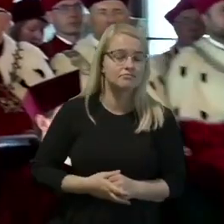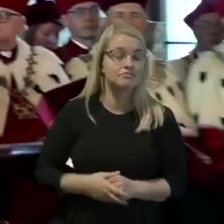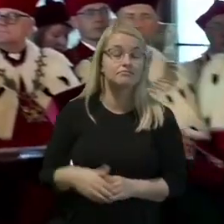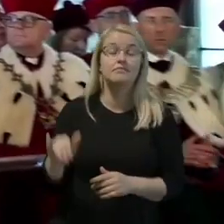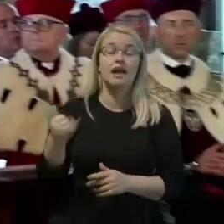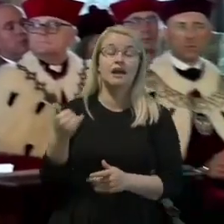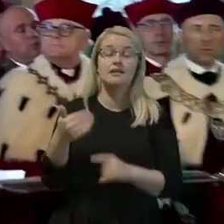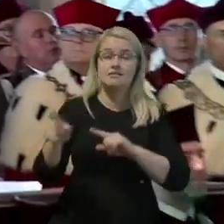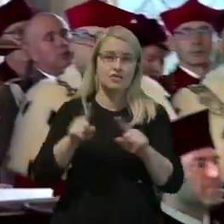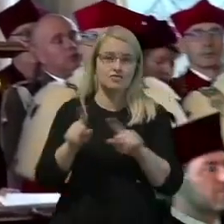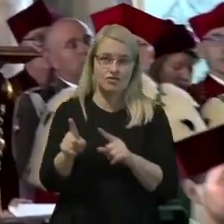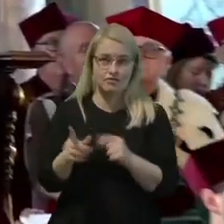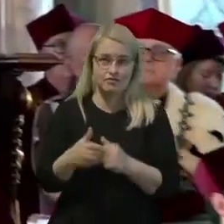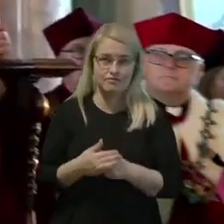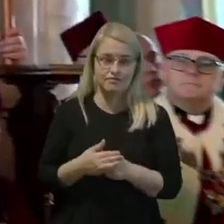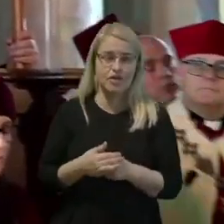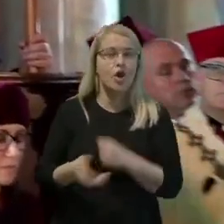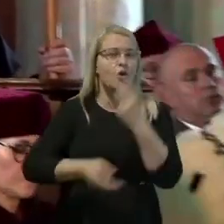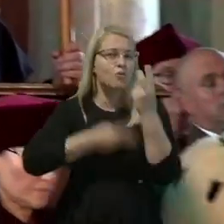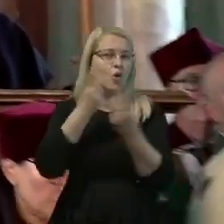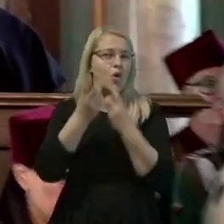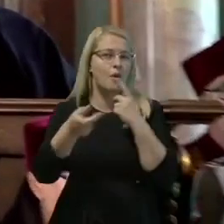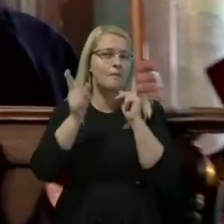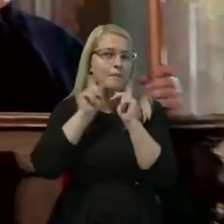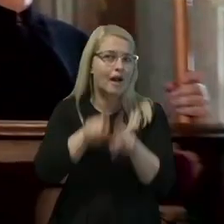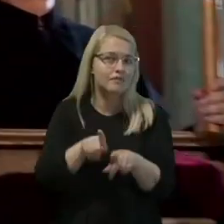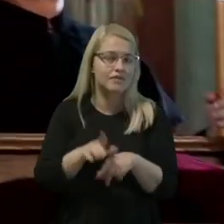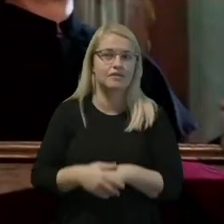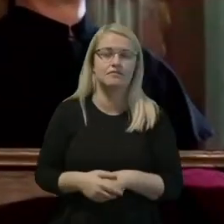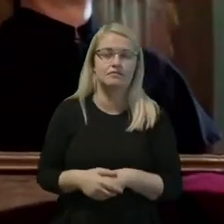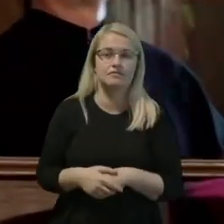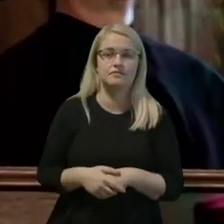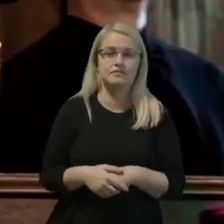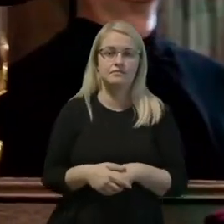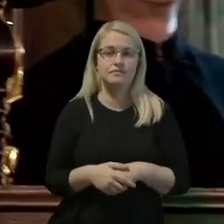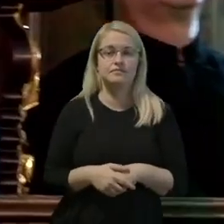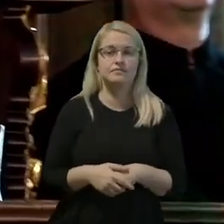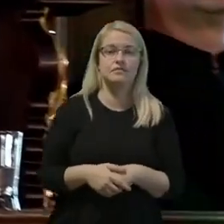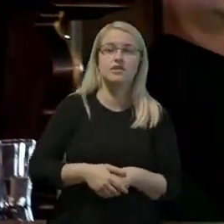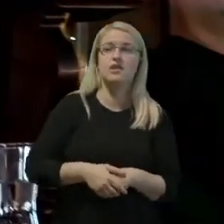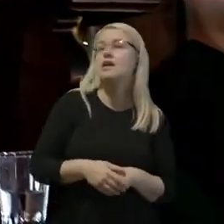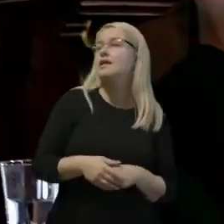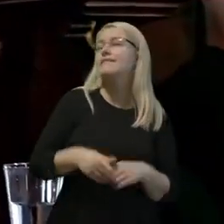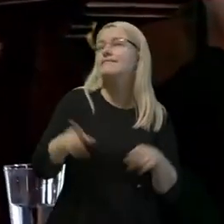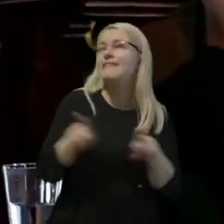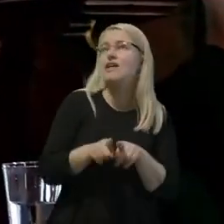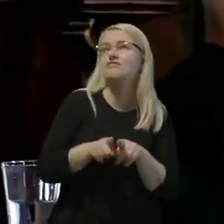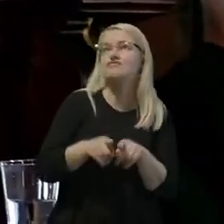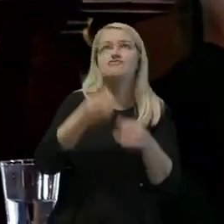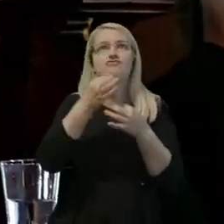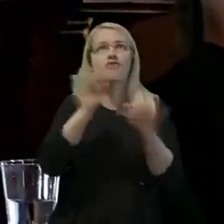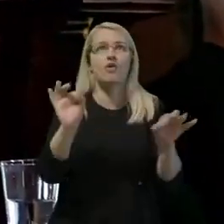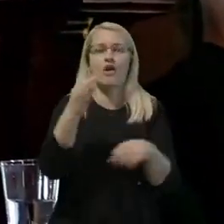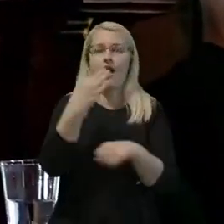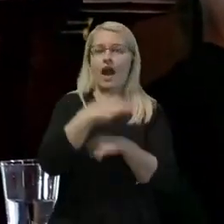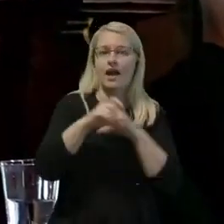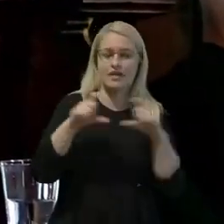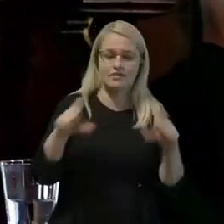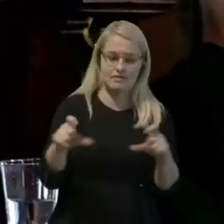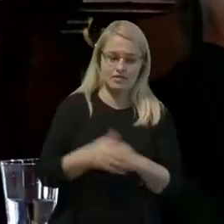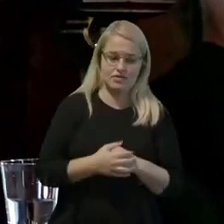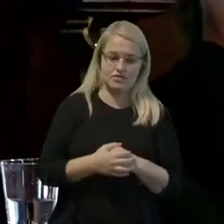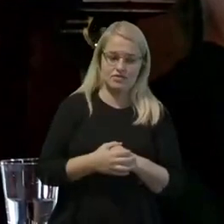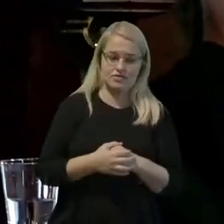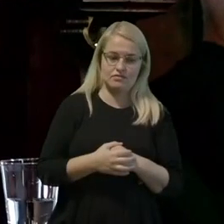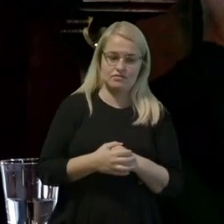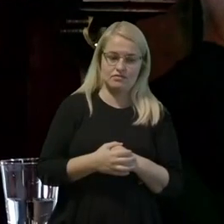Szczególnego sensu nabrało bowiem poszukiwanie prawdy, kultywowanie wolności akademickiej w obszarze badań i